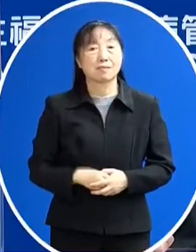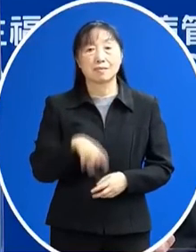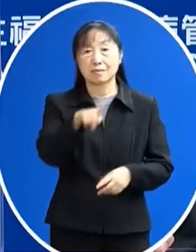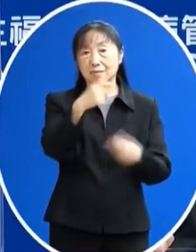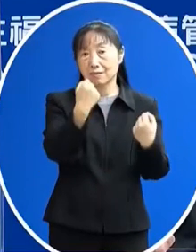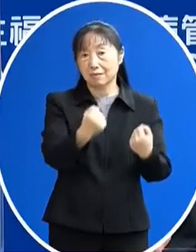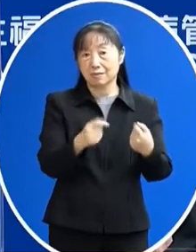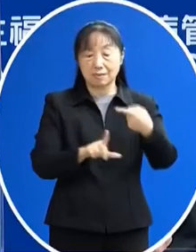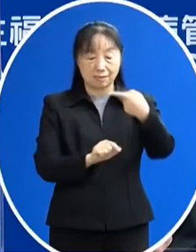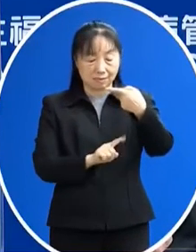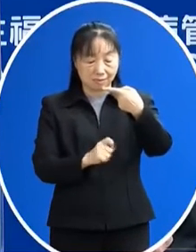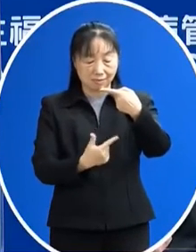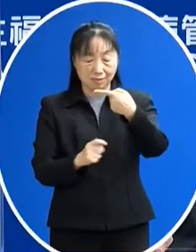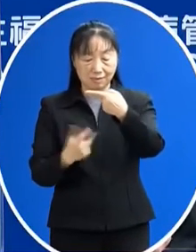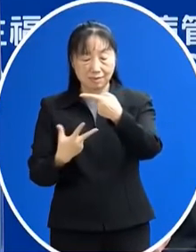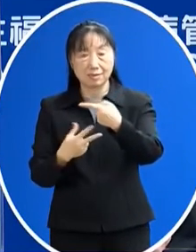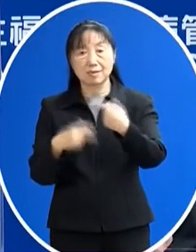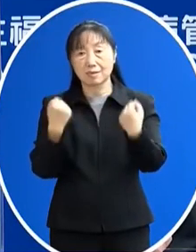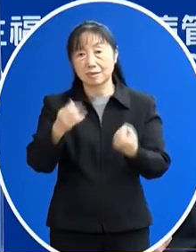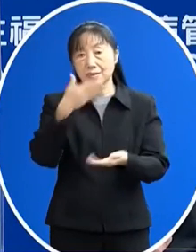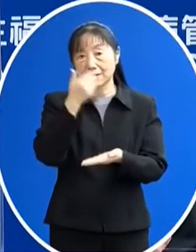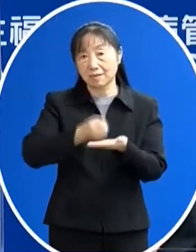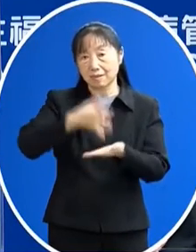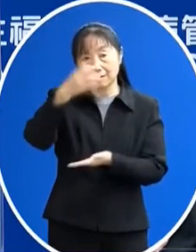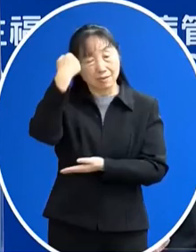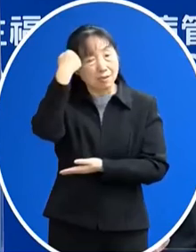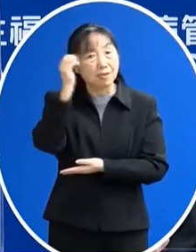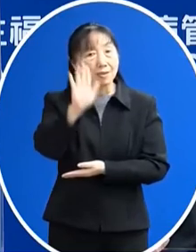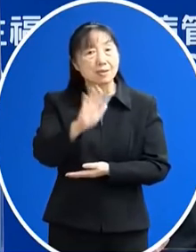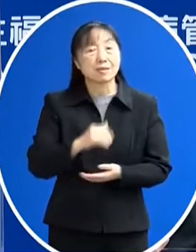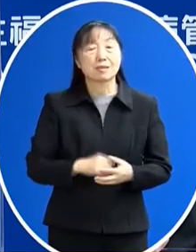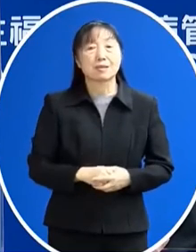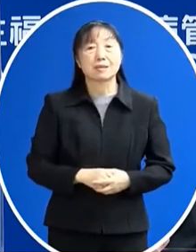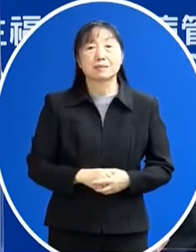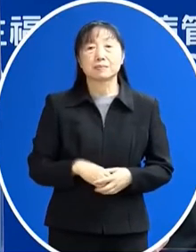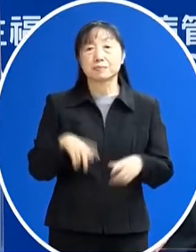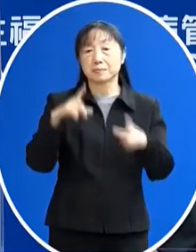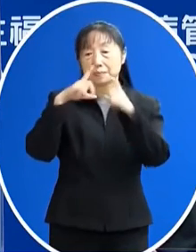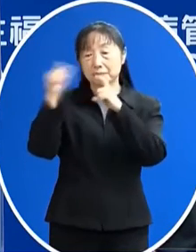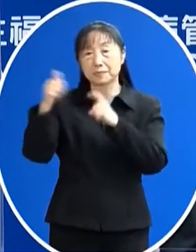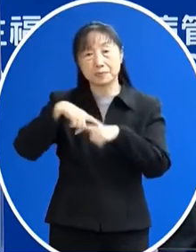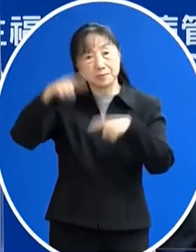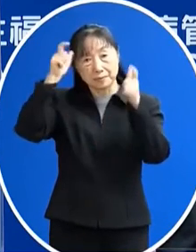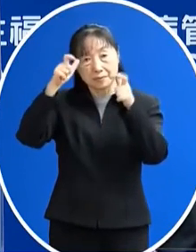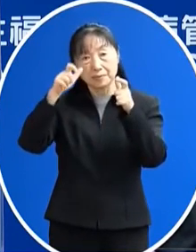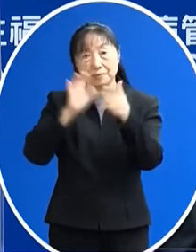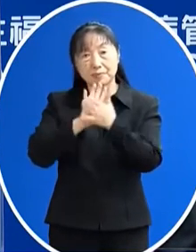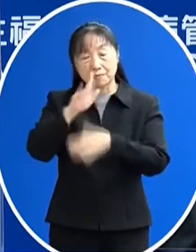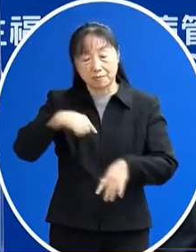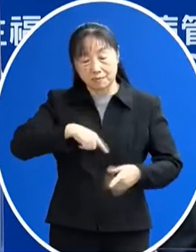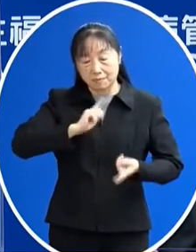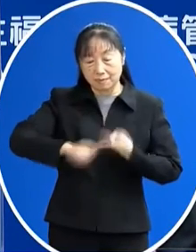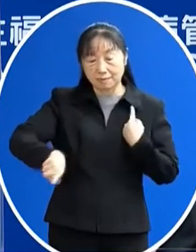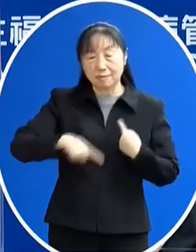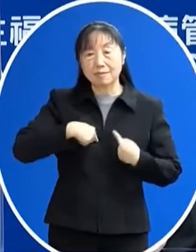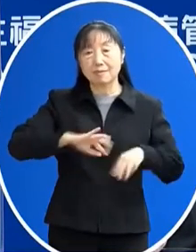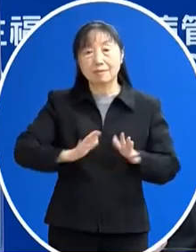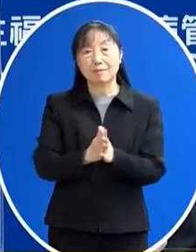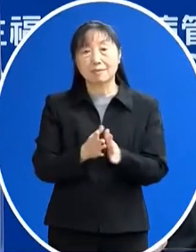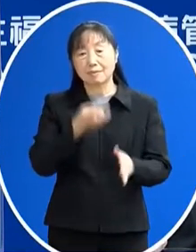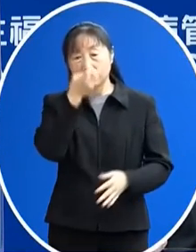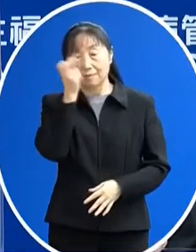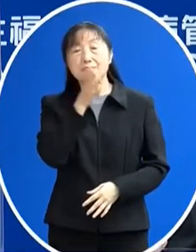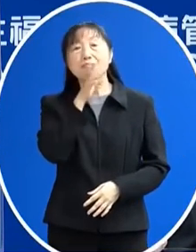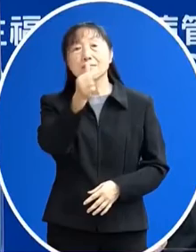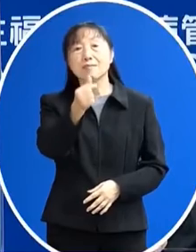在1月16号、17号有在这个饭店里面住过，然后回高雄之后，然后发病确诊，那家里